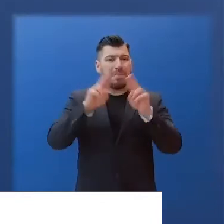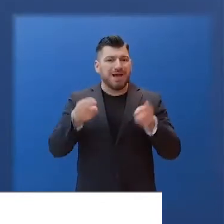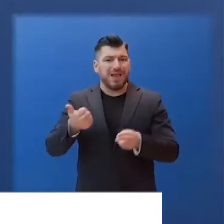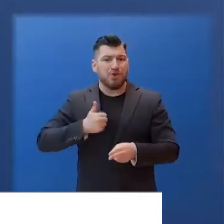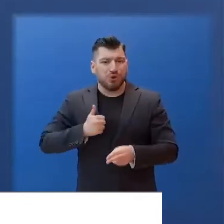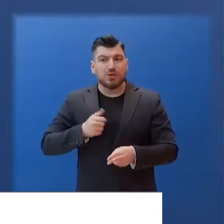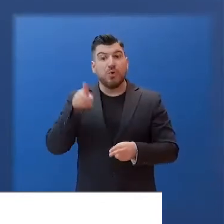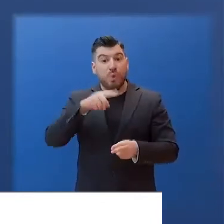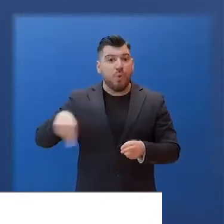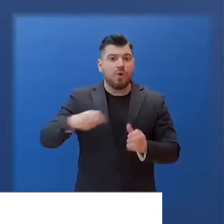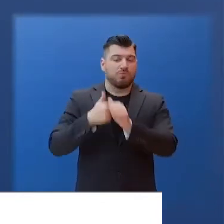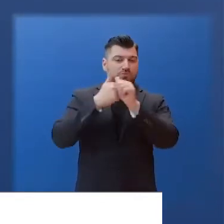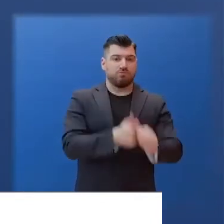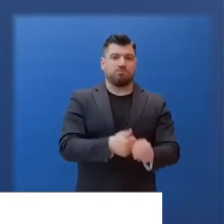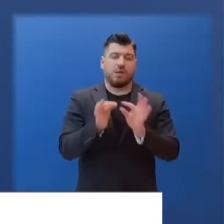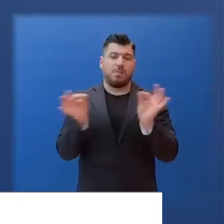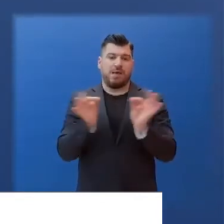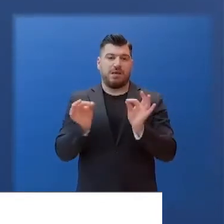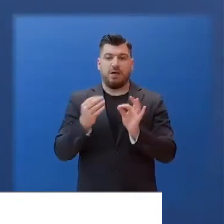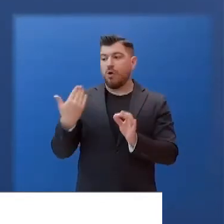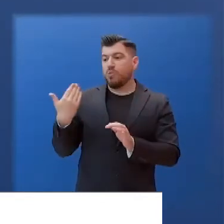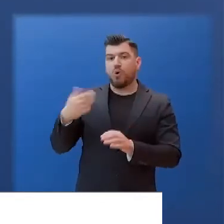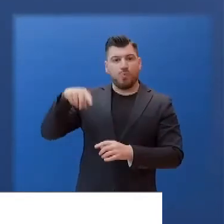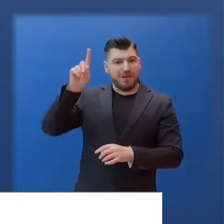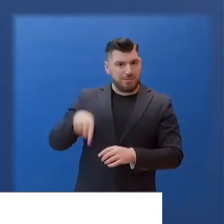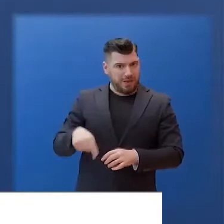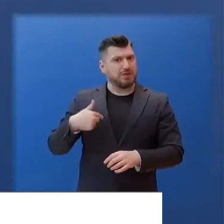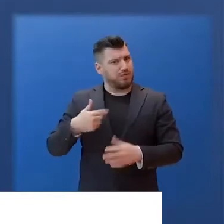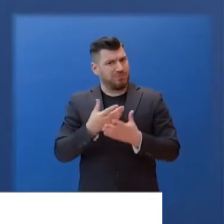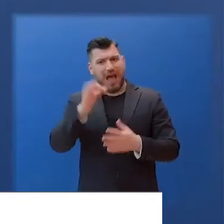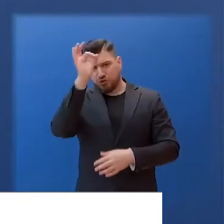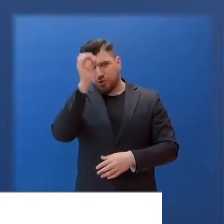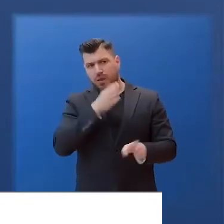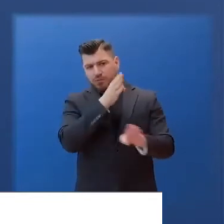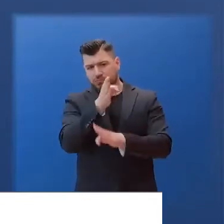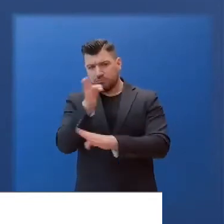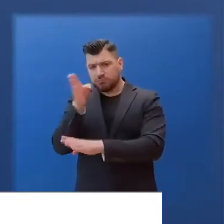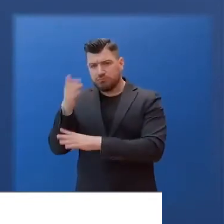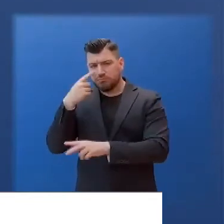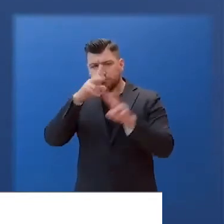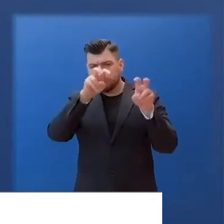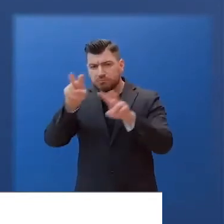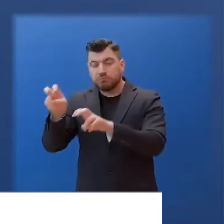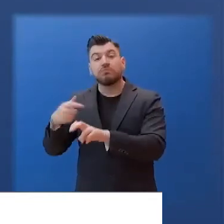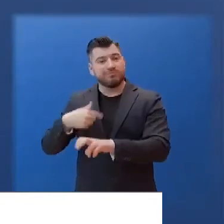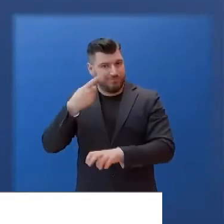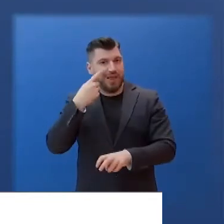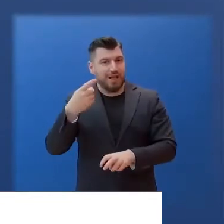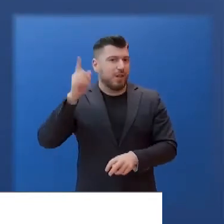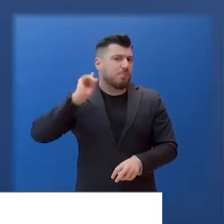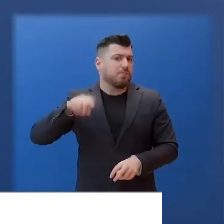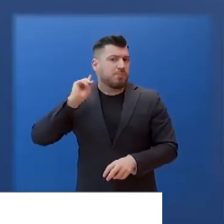όρους λειτουργίας. Τα προηγούμενα 24 ώρα, οι αρμόδιες ελεγκτικές υπηρεσίες κατέγραψαν παραβάσεις στη λειτουργία